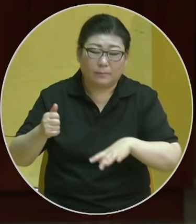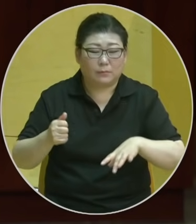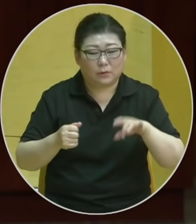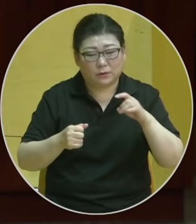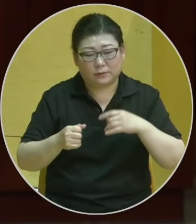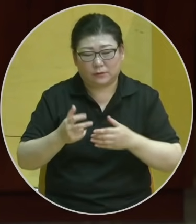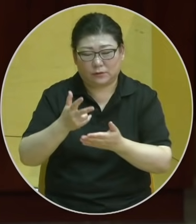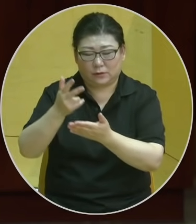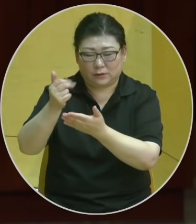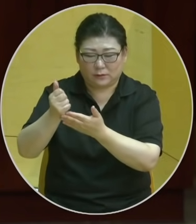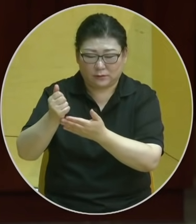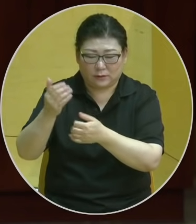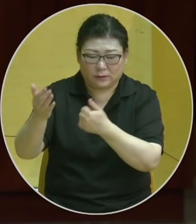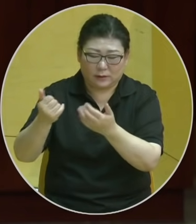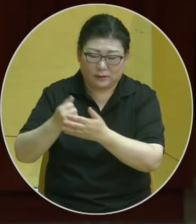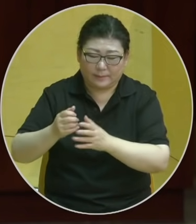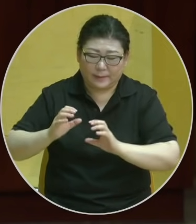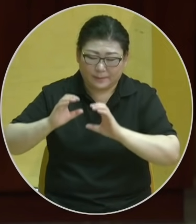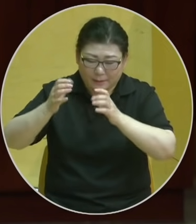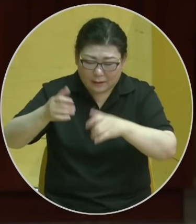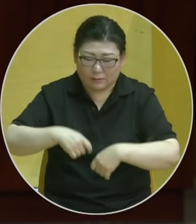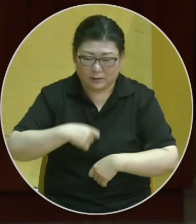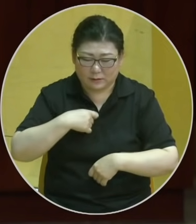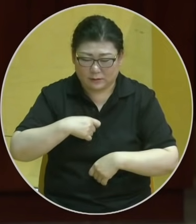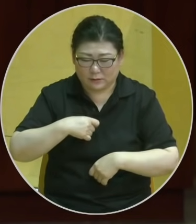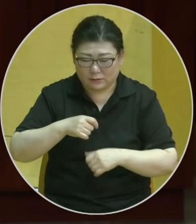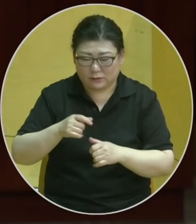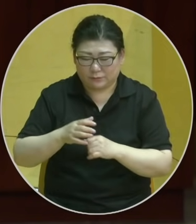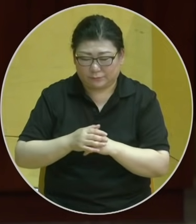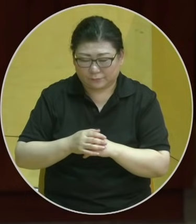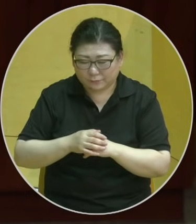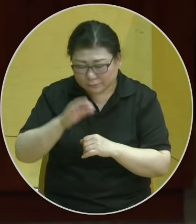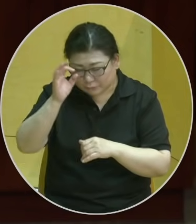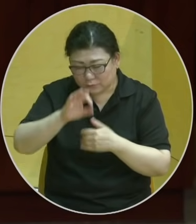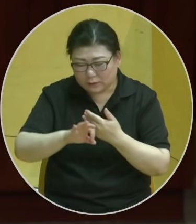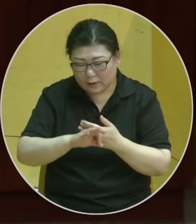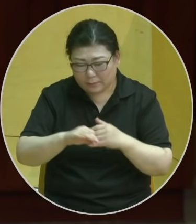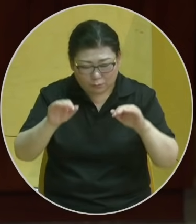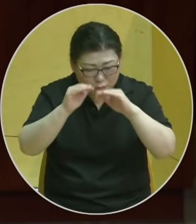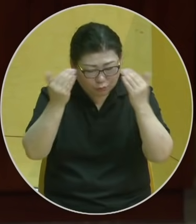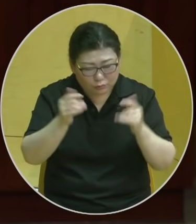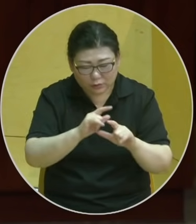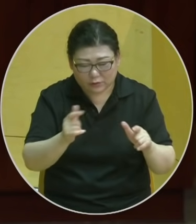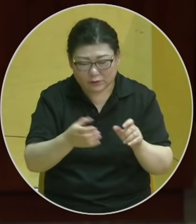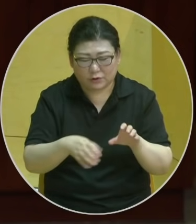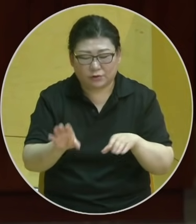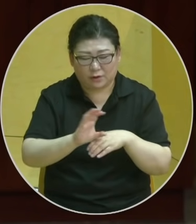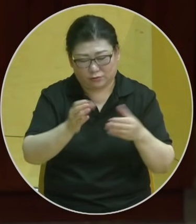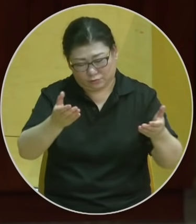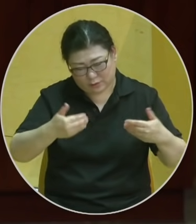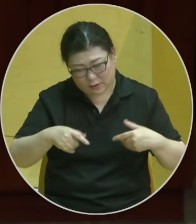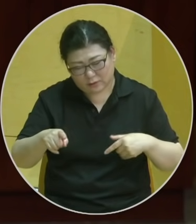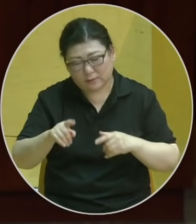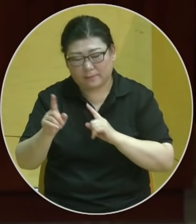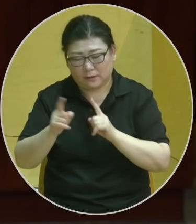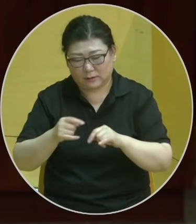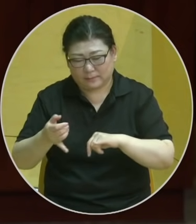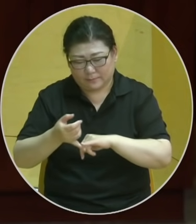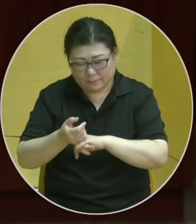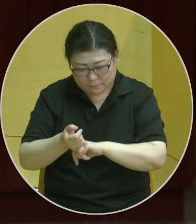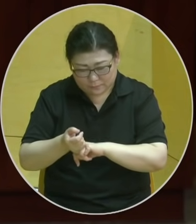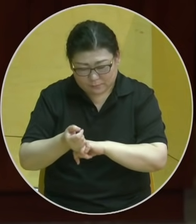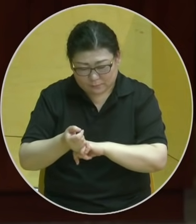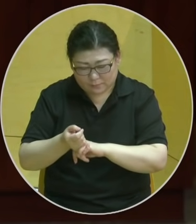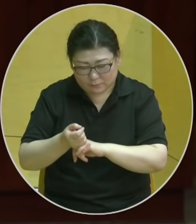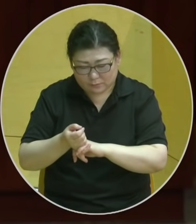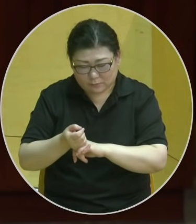의를 구하면 이 모든 것을 더하시리라는 말씀을 온전히 믿고 순종하게 하여 주시옵소서. 우리의